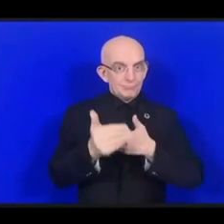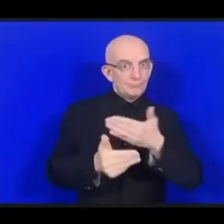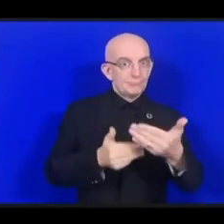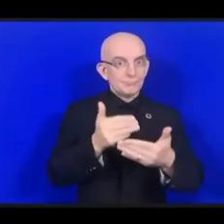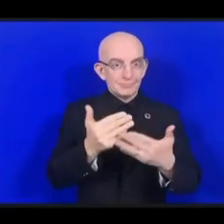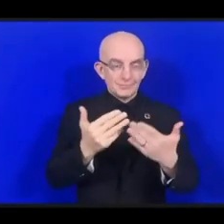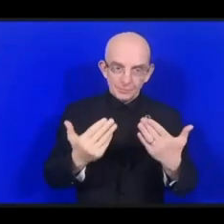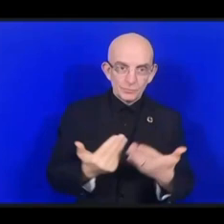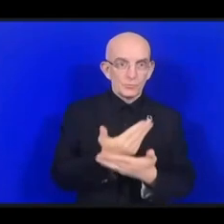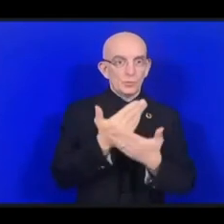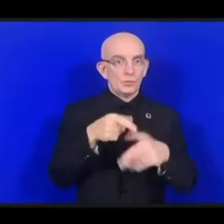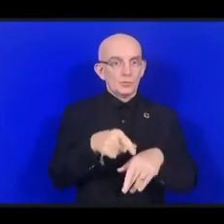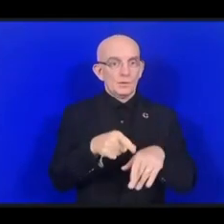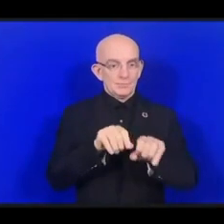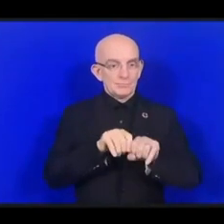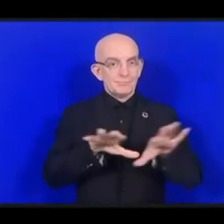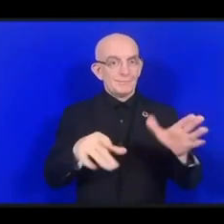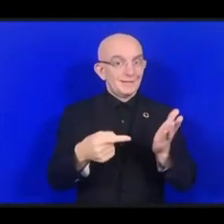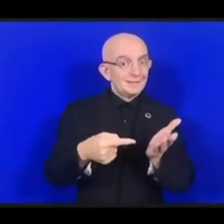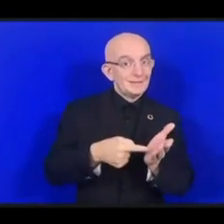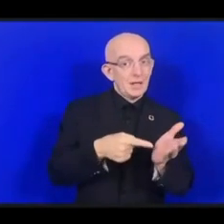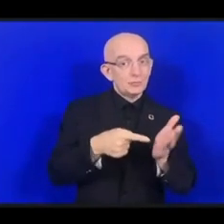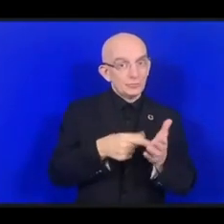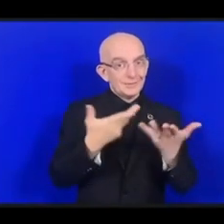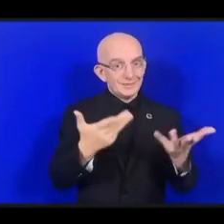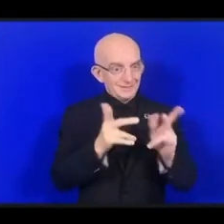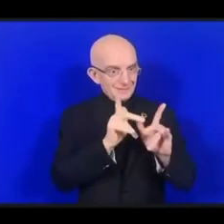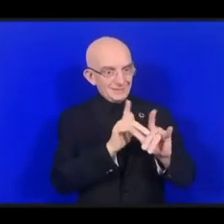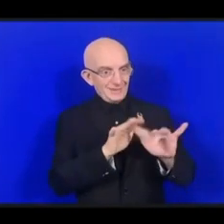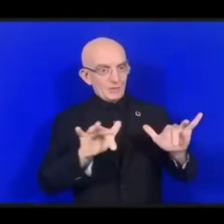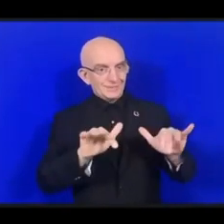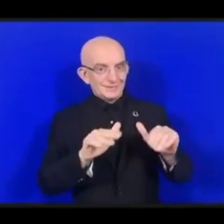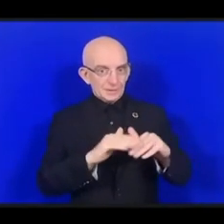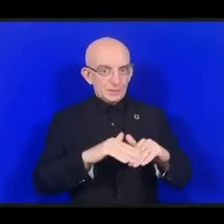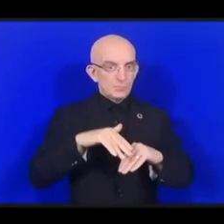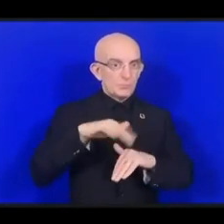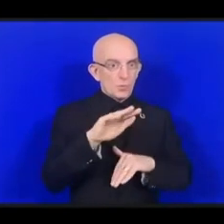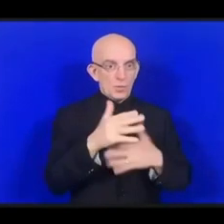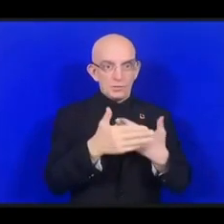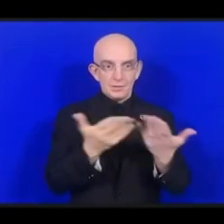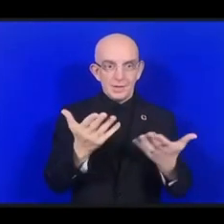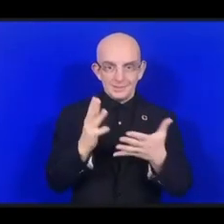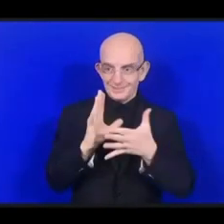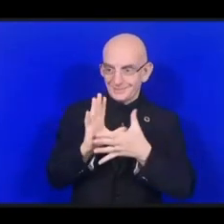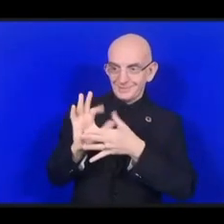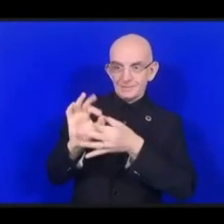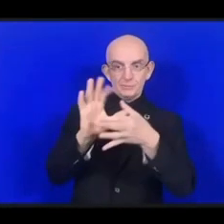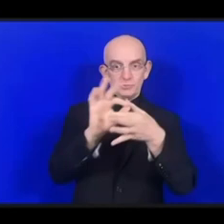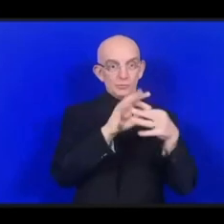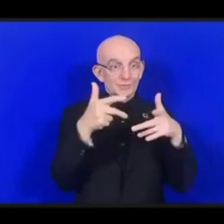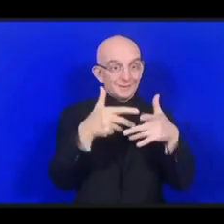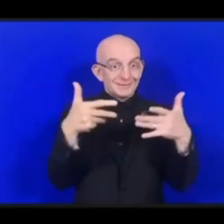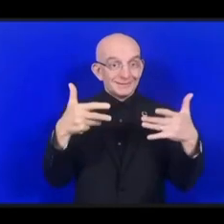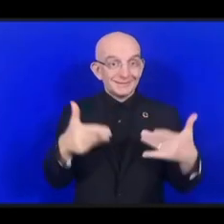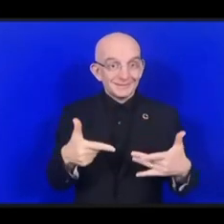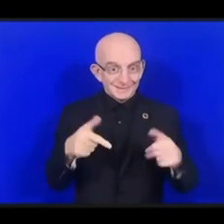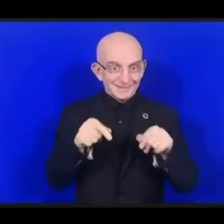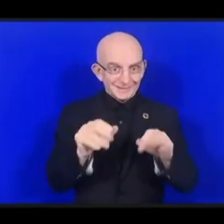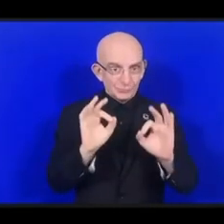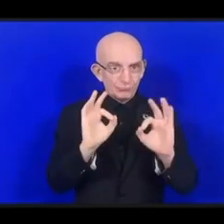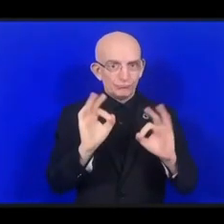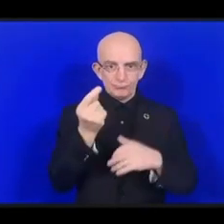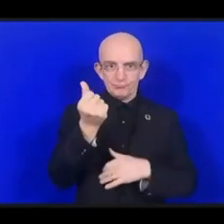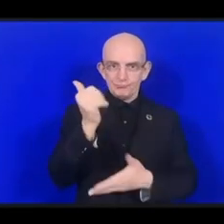المفتوحه و بحيث نمكن من تخفيض التكلفه